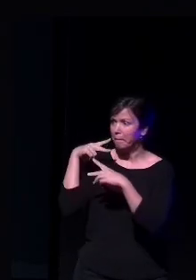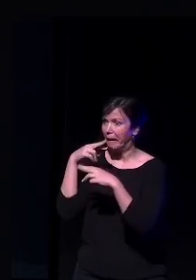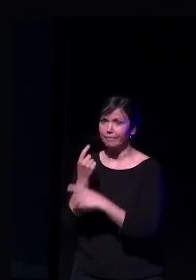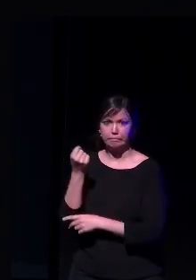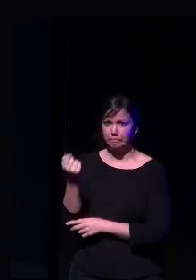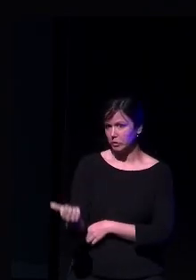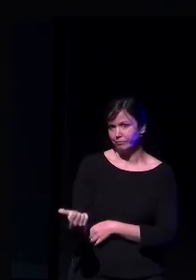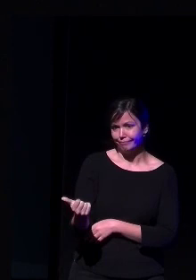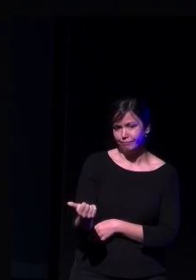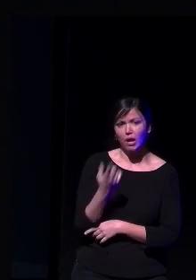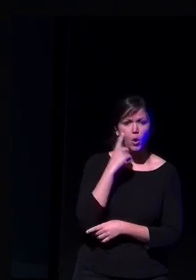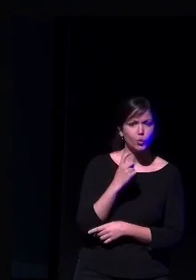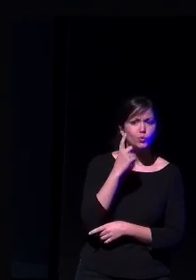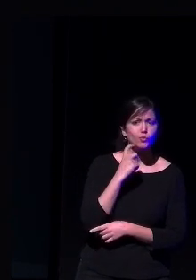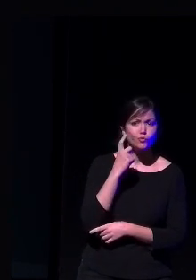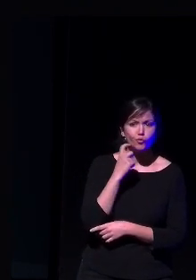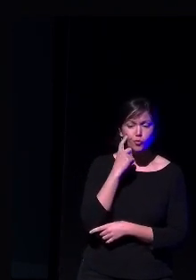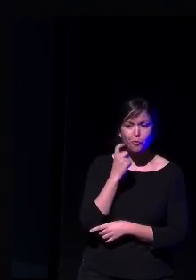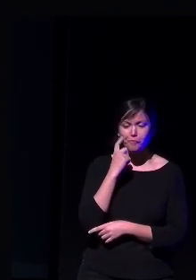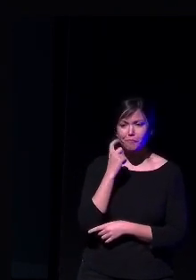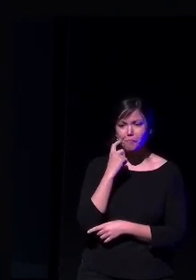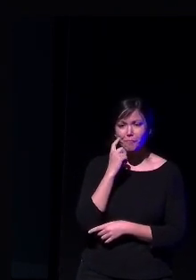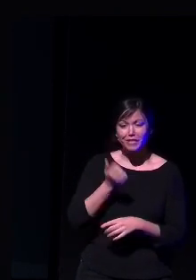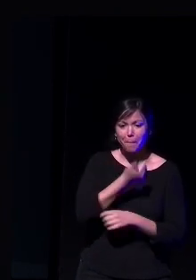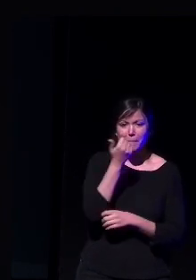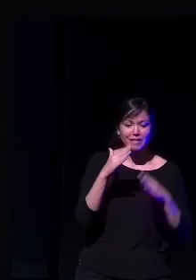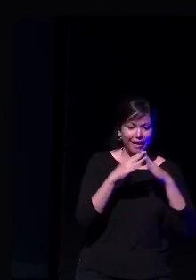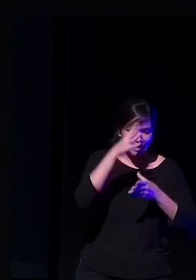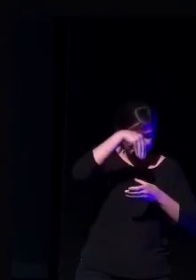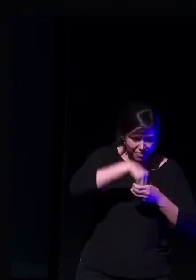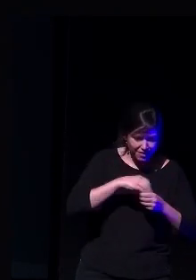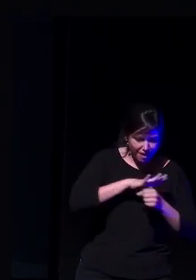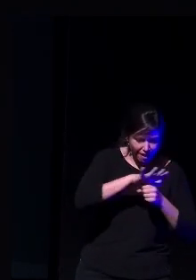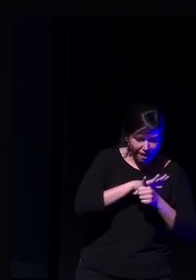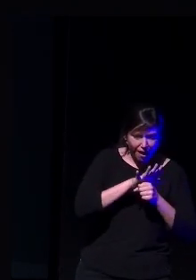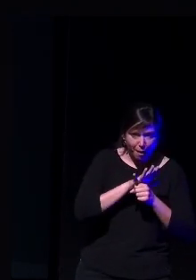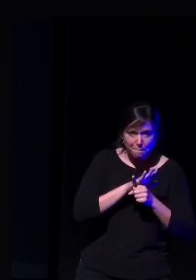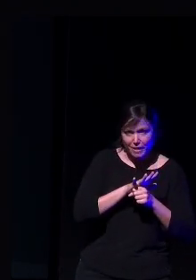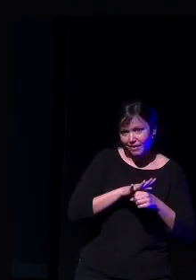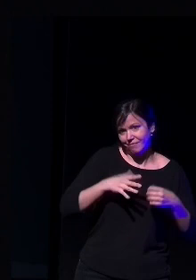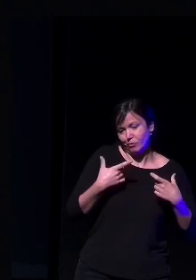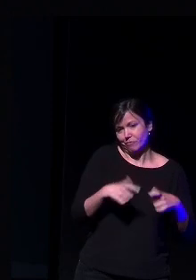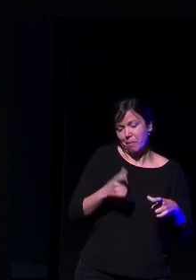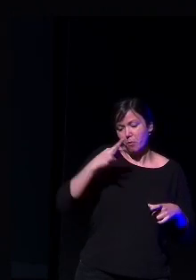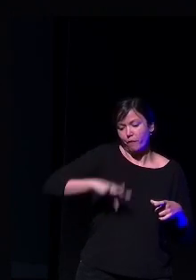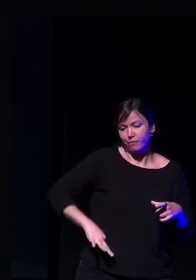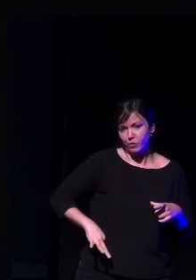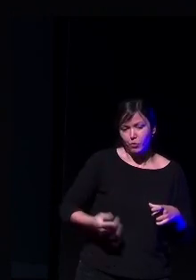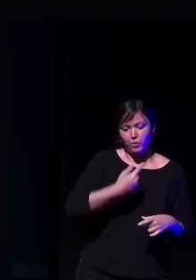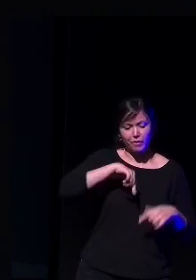més acostumats a estar a casa nostra, en el nostre àmbit professional, on ens hi sentim